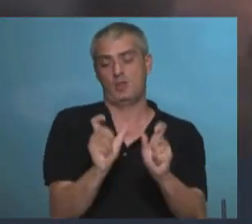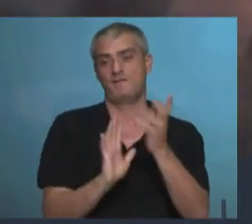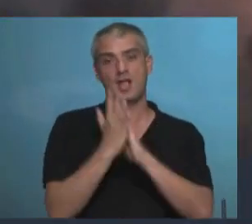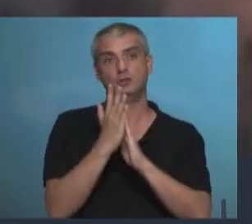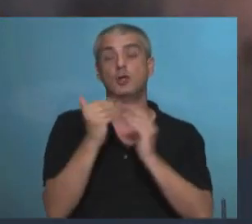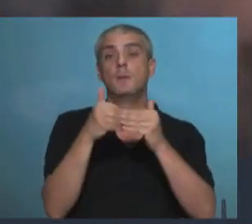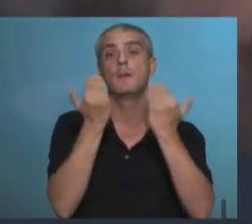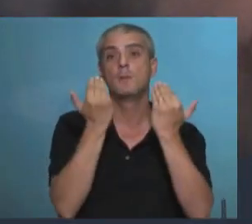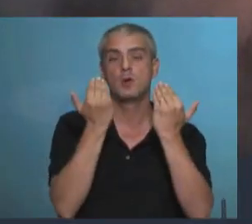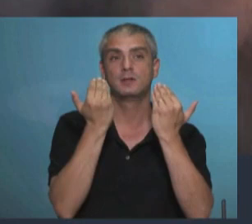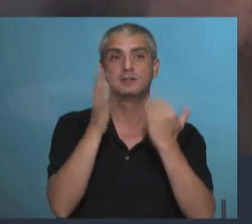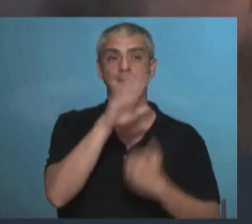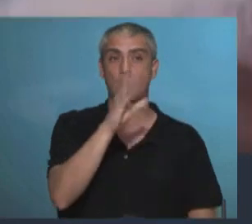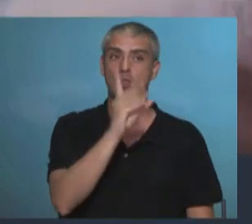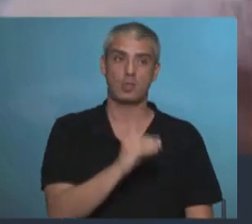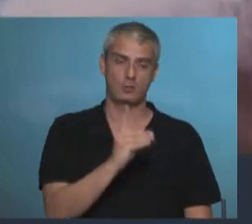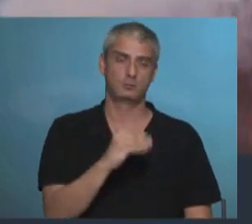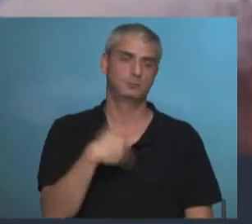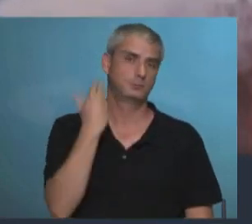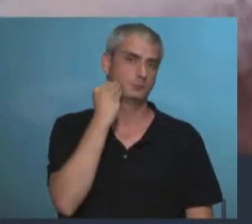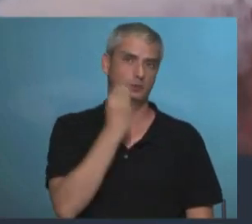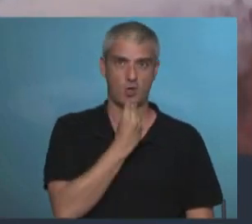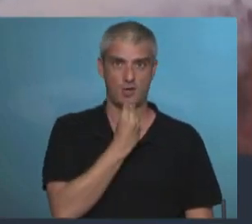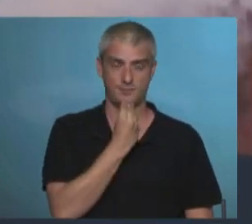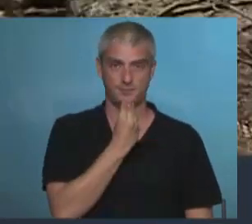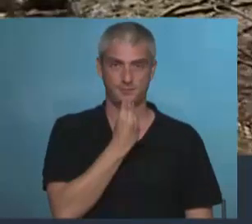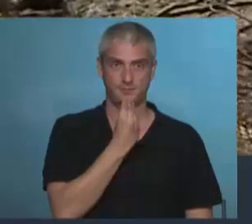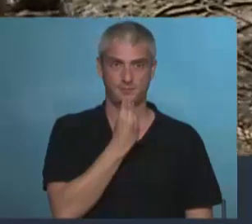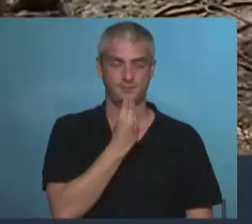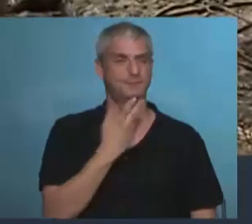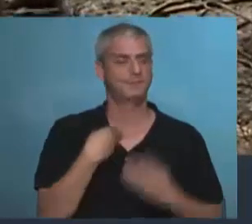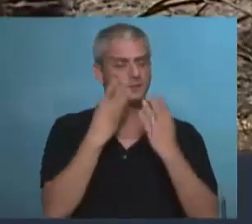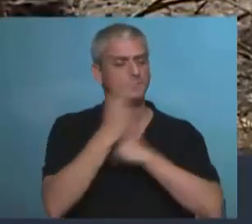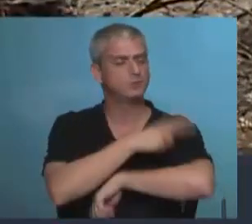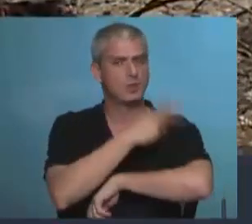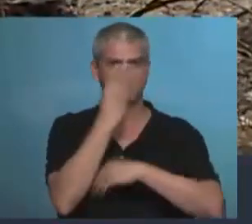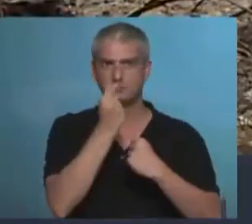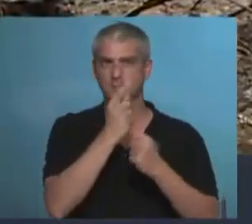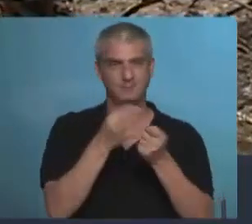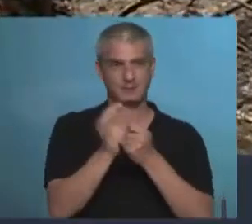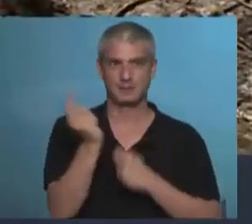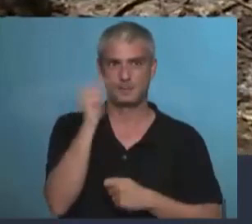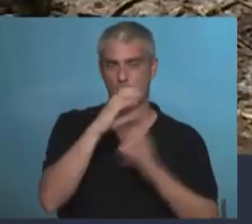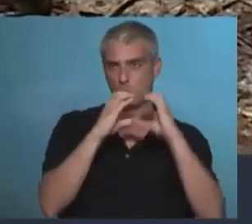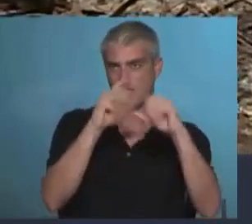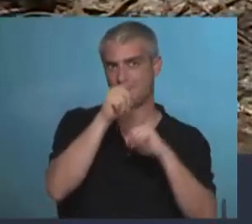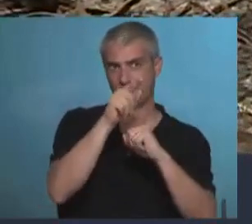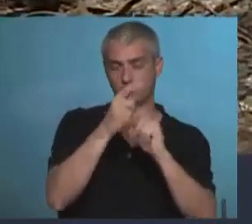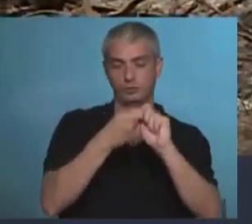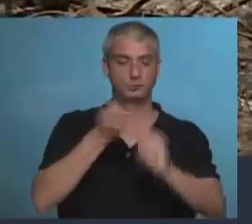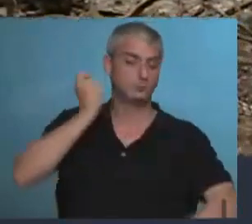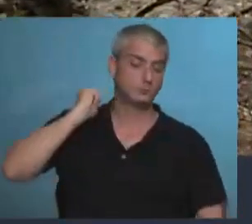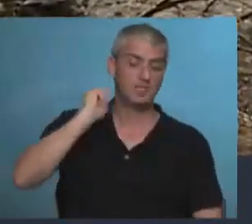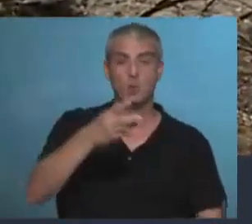בוקר, ובאזור הדרומי לקראת הצהריים. החשד של המשטרה הוא שהמציתים הגיעו מהכביש הזה, זרקו איזשהו